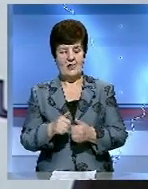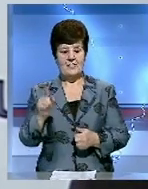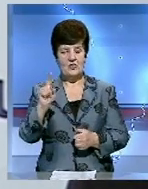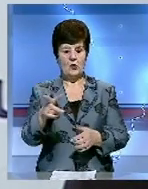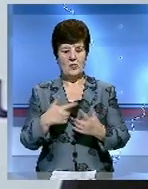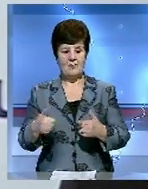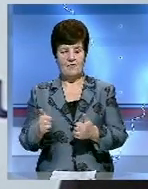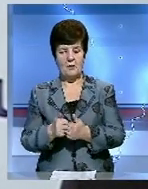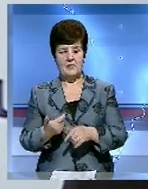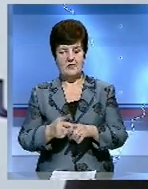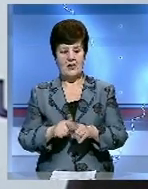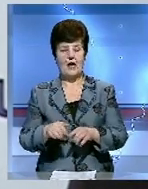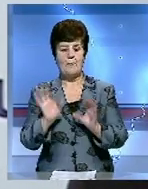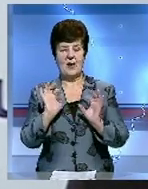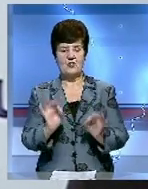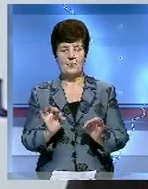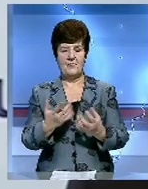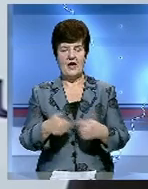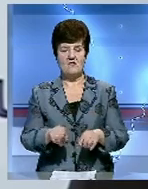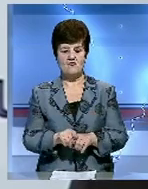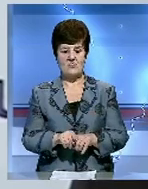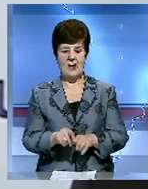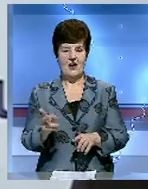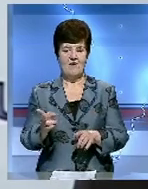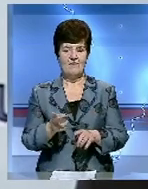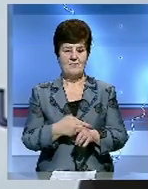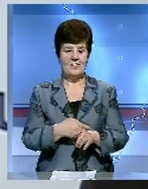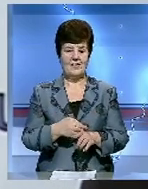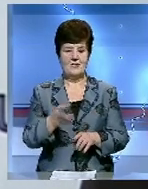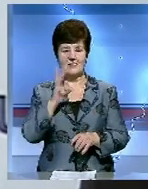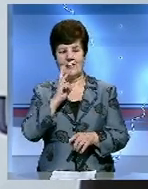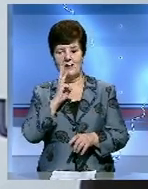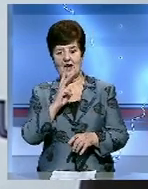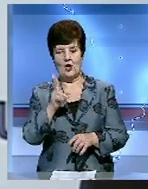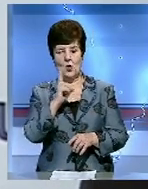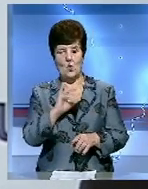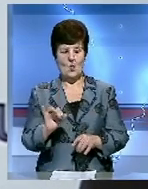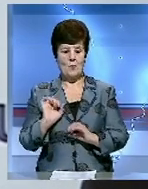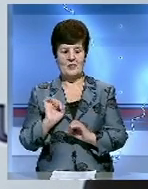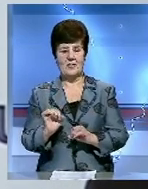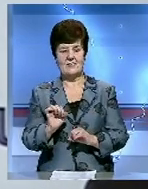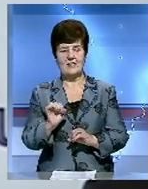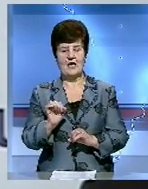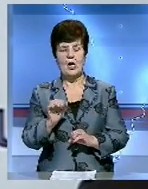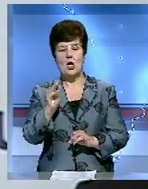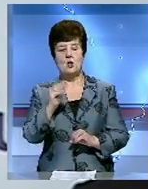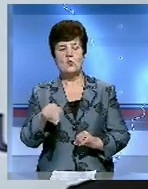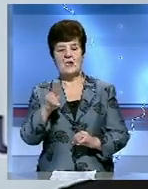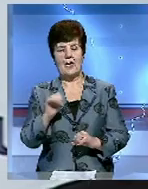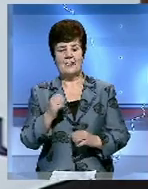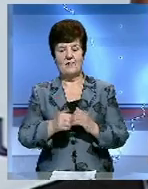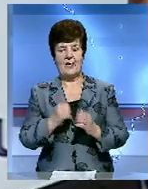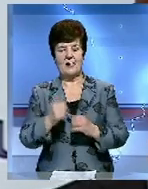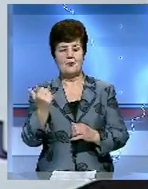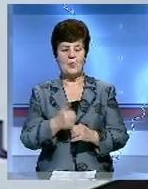mă acceptă așa, fără job, fără salariu, cu procese de judecată în fiecare săptămână, deseori cu percheziții sau